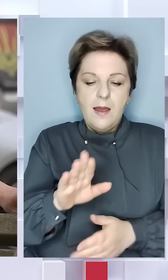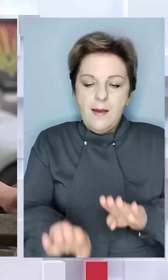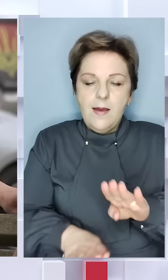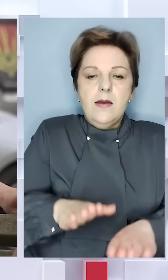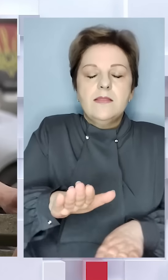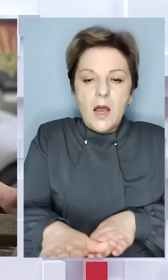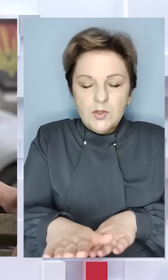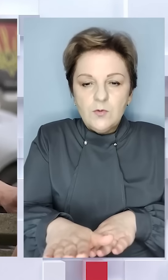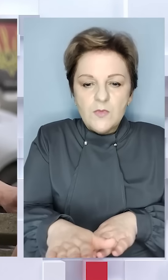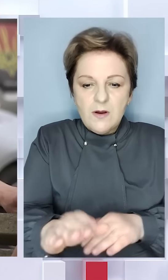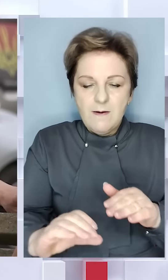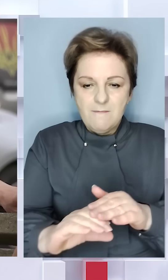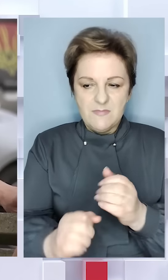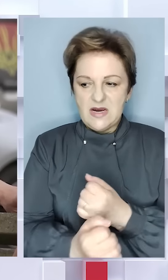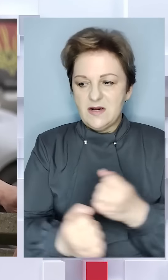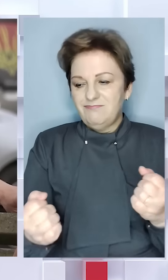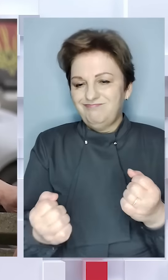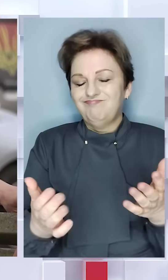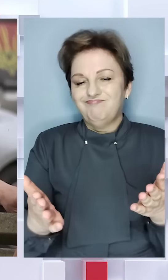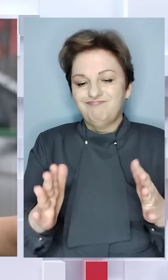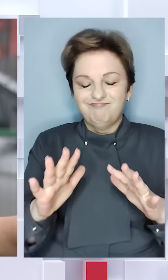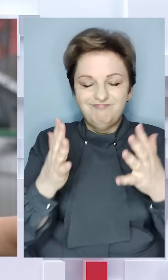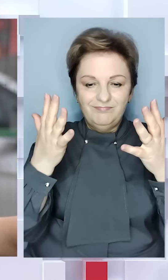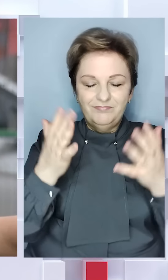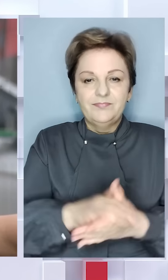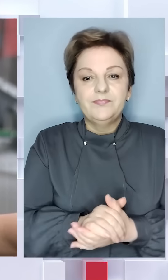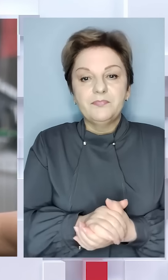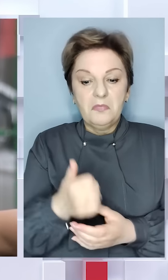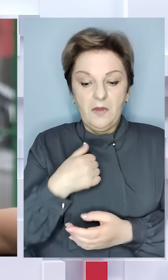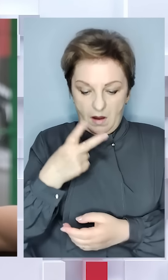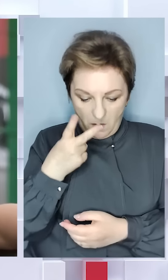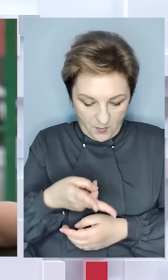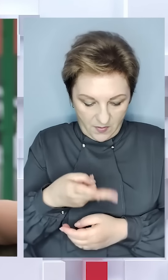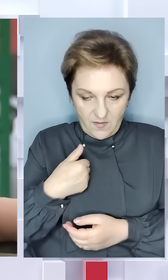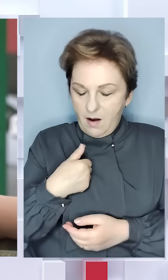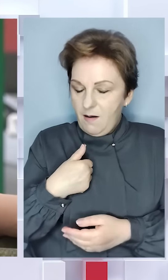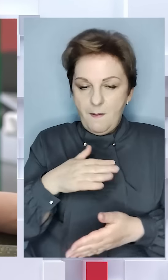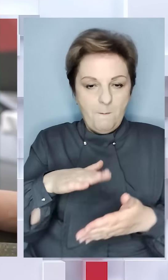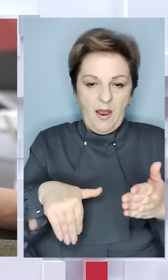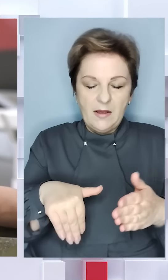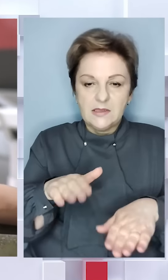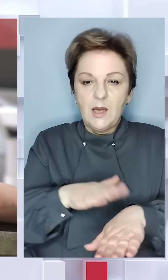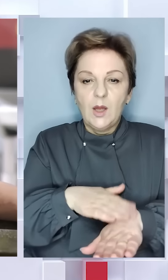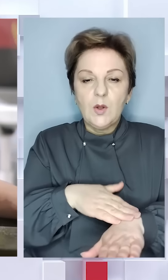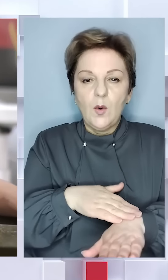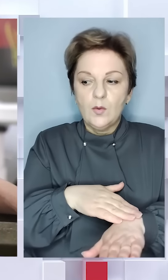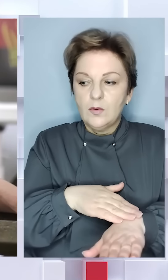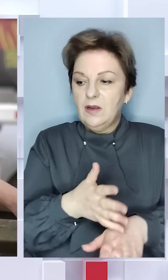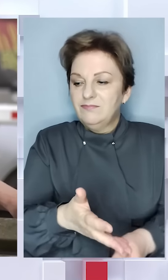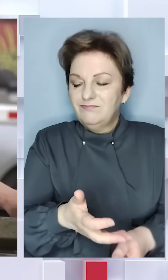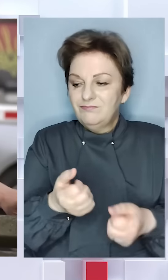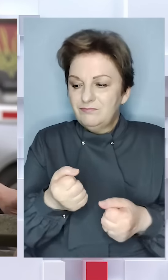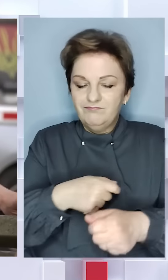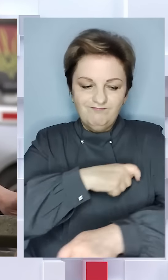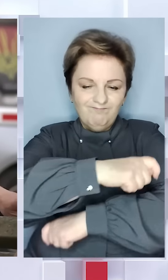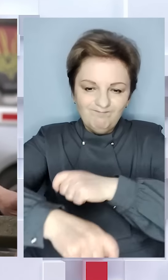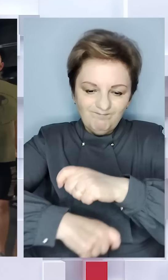наступив на міну і стався вибух. Я побачив, що я вже залишився без ноги. І почав доставати